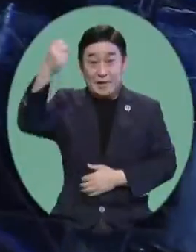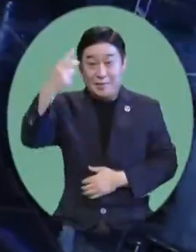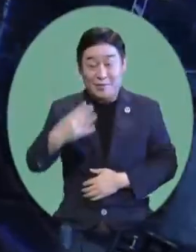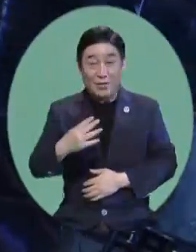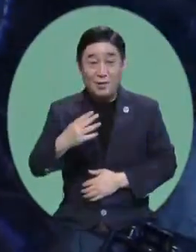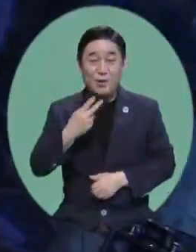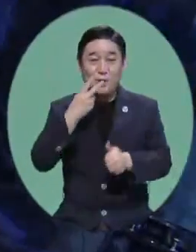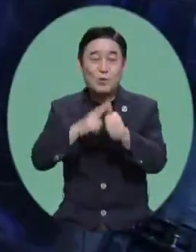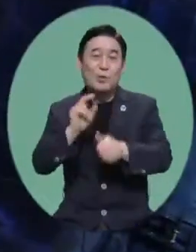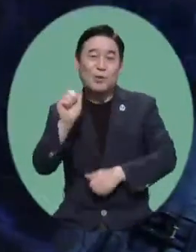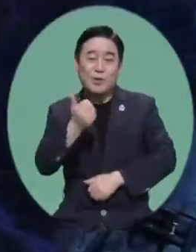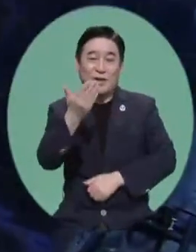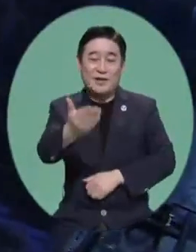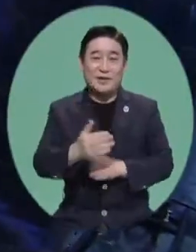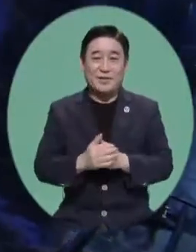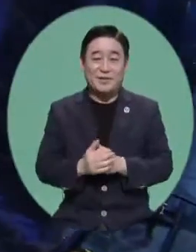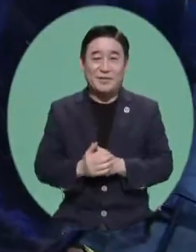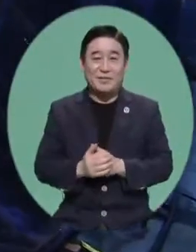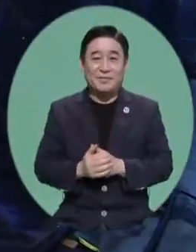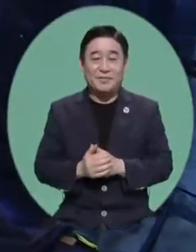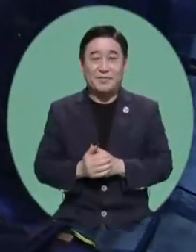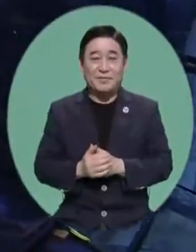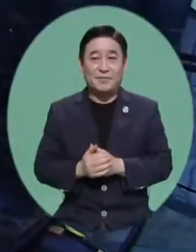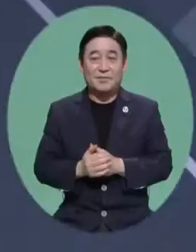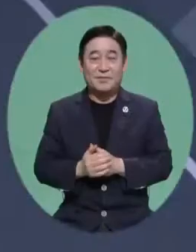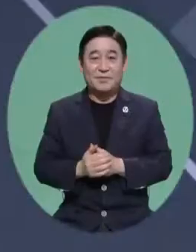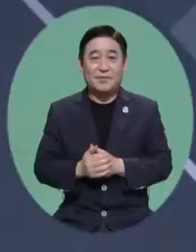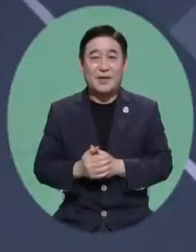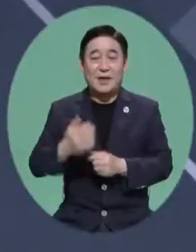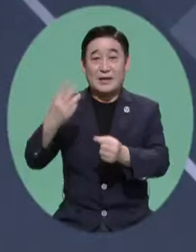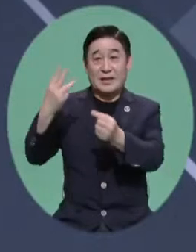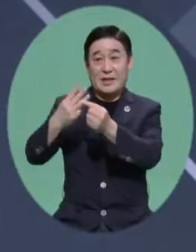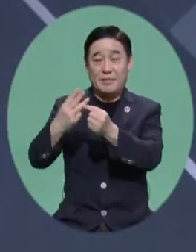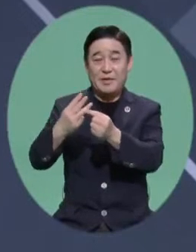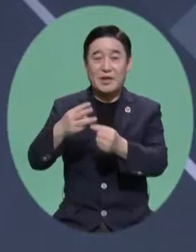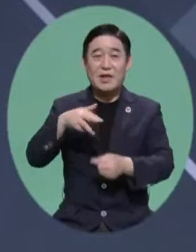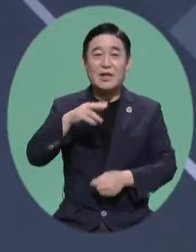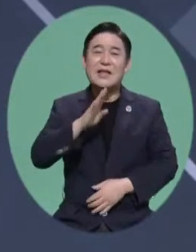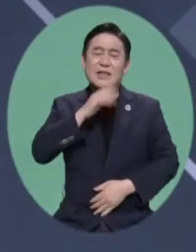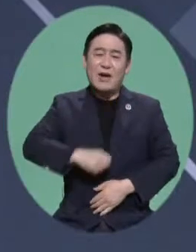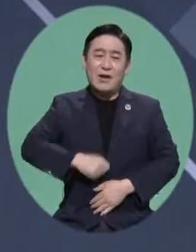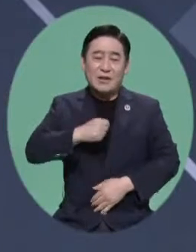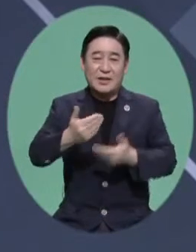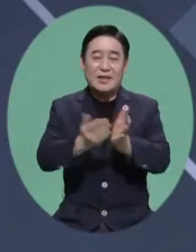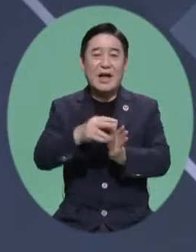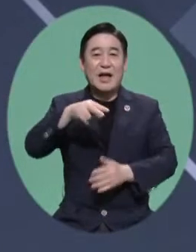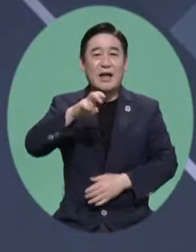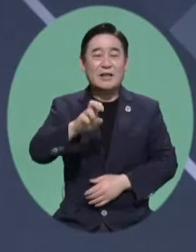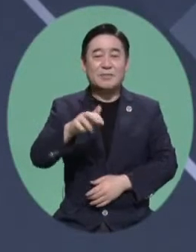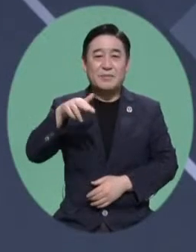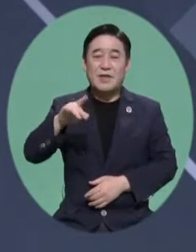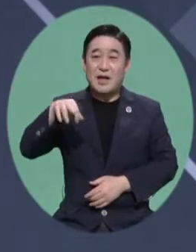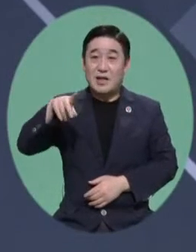후부 소개해 드리겠습니다 먼저 기호 3번 정의당 심상정 부부입니다